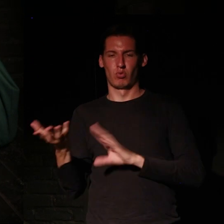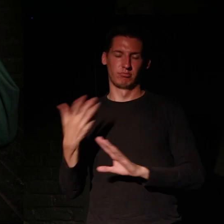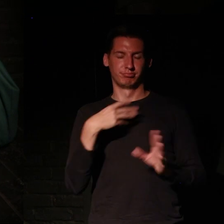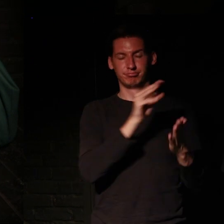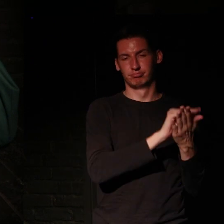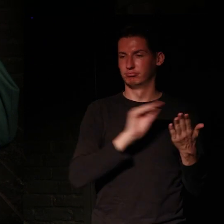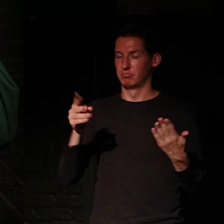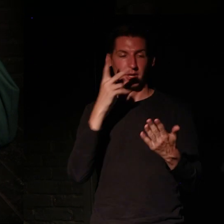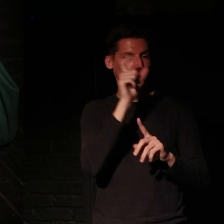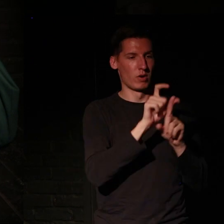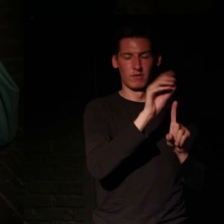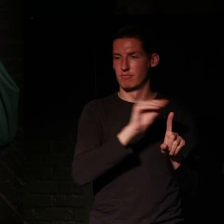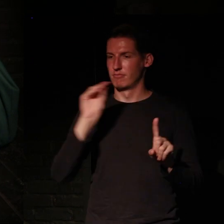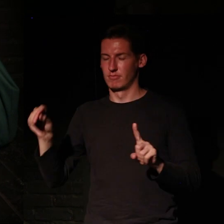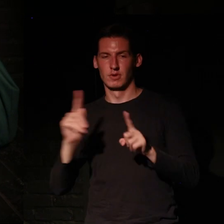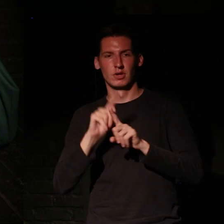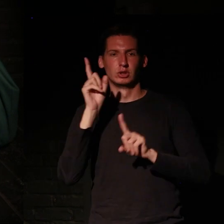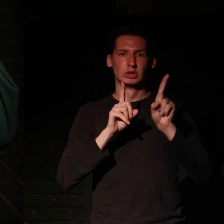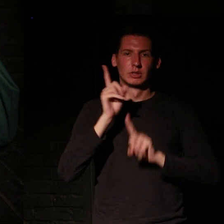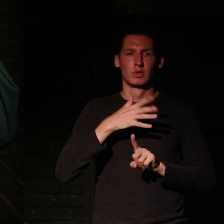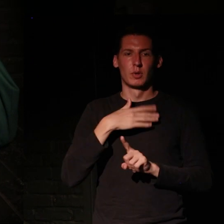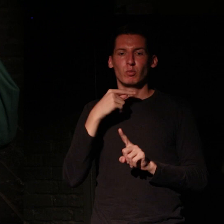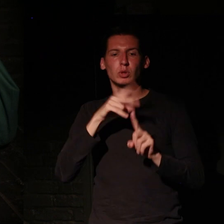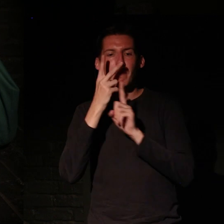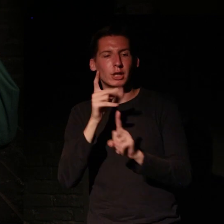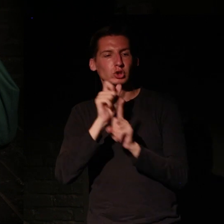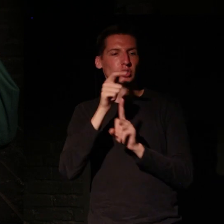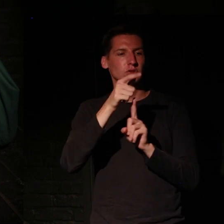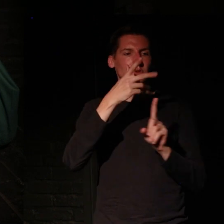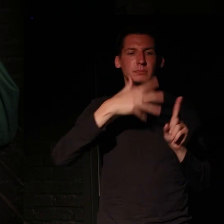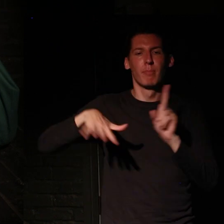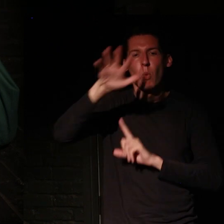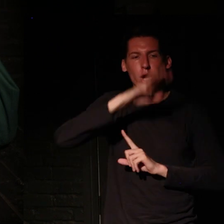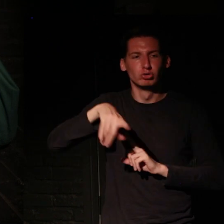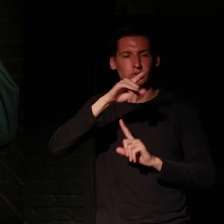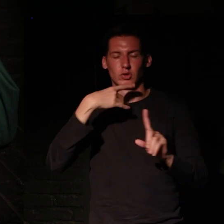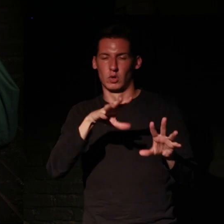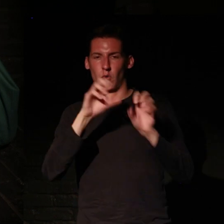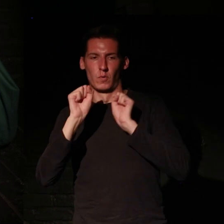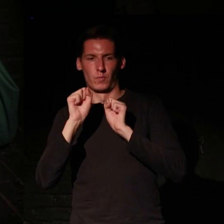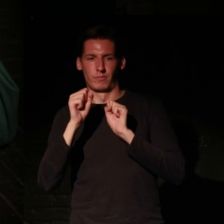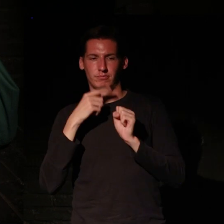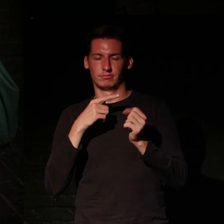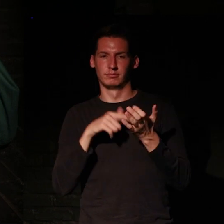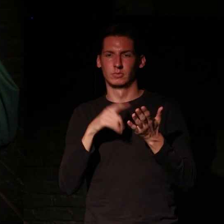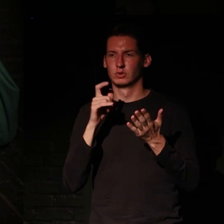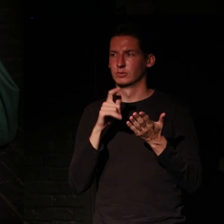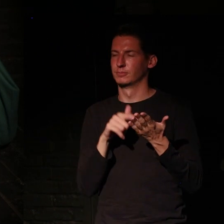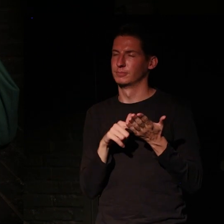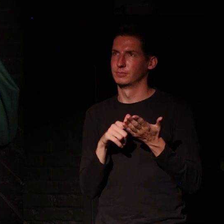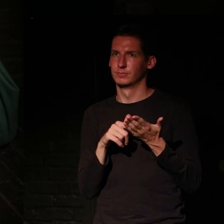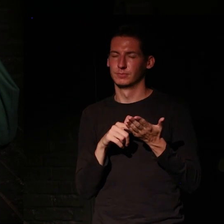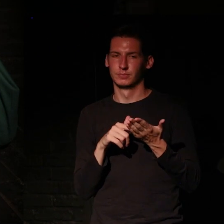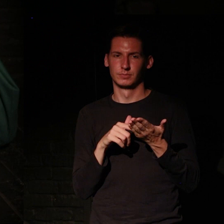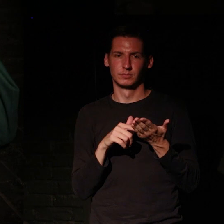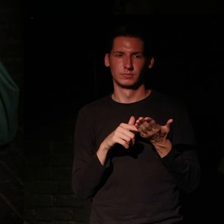tutaj też jest ten czynnik brany pod uwagę, dla jakiej społeczności jest to tłumaczenie robione, ale wydaje